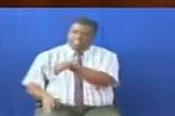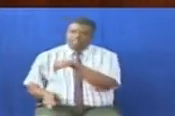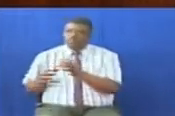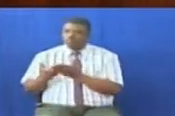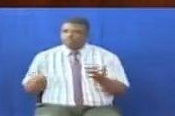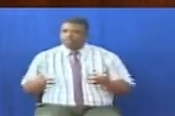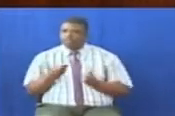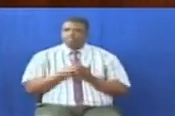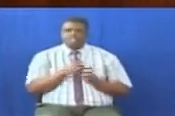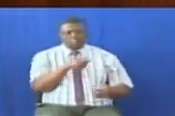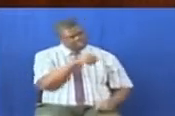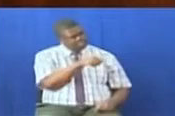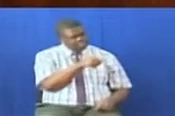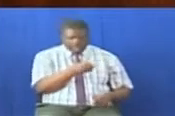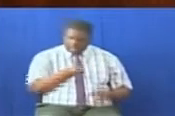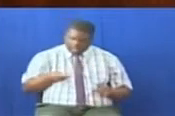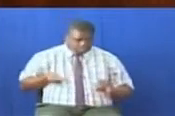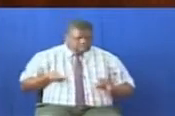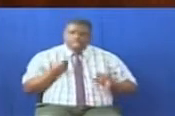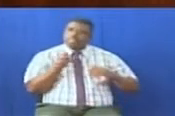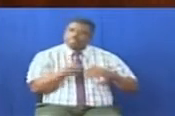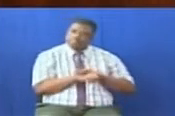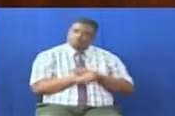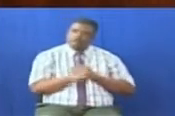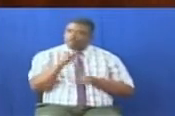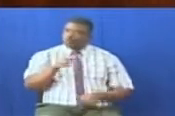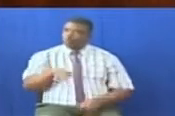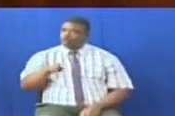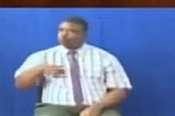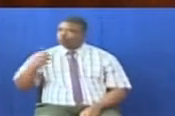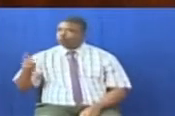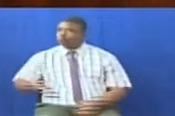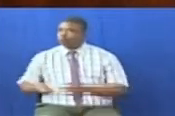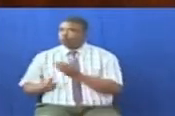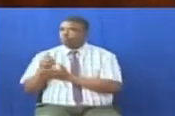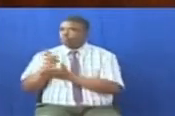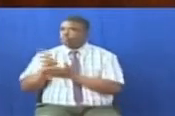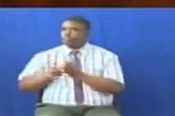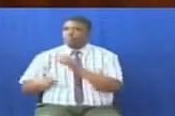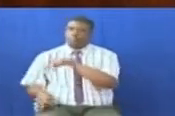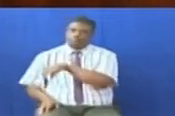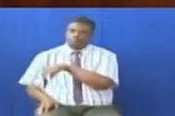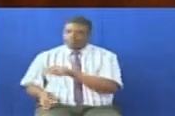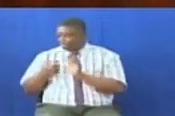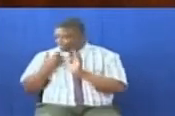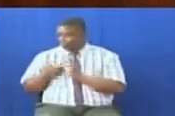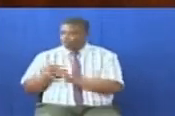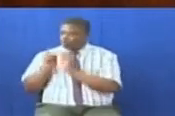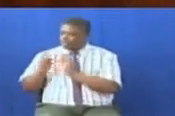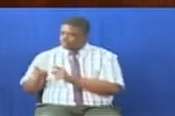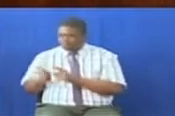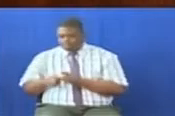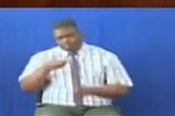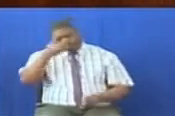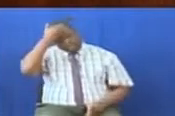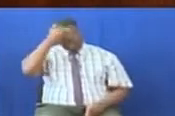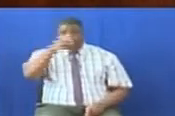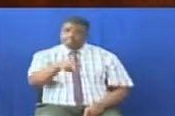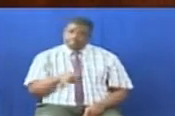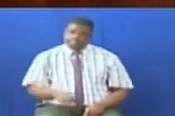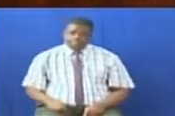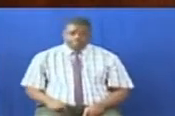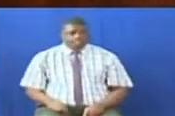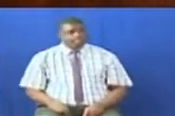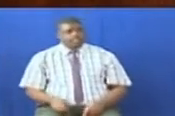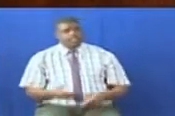hizi zinakuwa hazijaingizwa na waajiri, na waajiri wengi ni kutoka kwenye halmashauri, kwa mfano walimu, manesi na kadhalika. Kwa hiyo nilikuwa naomba